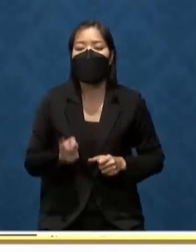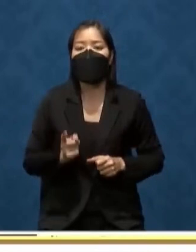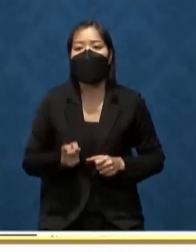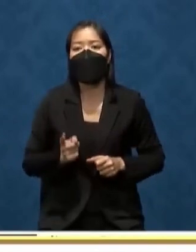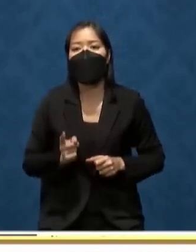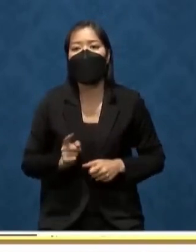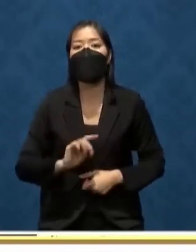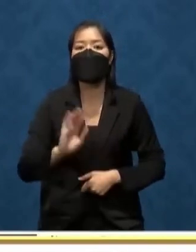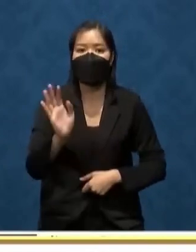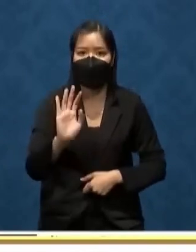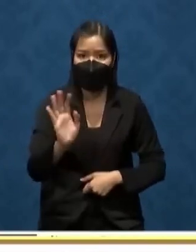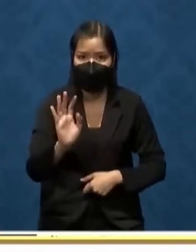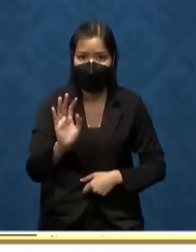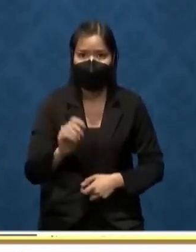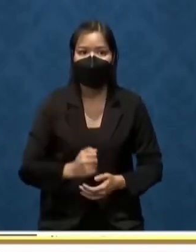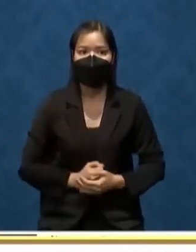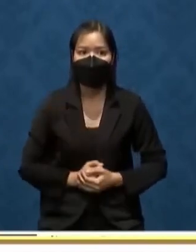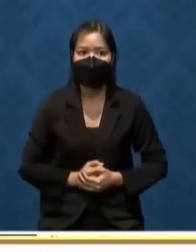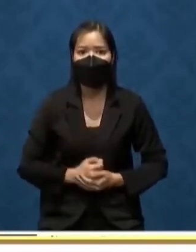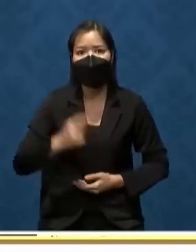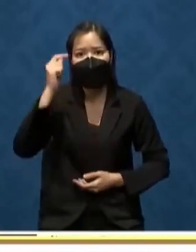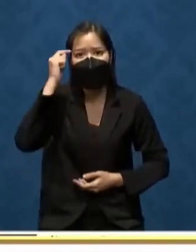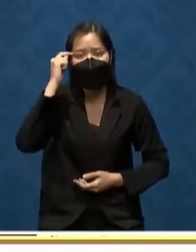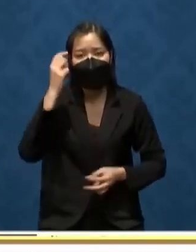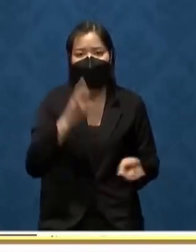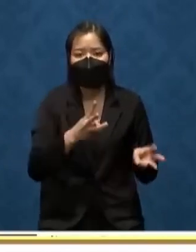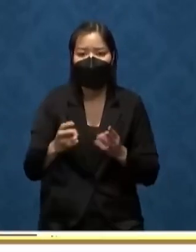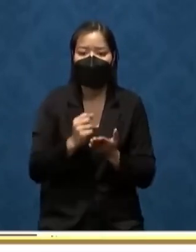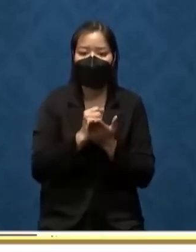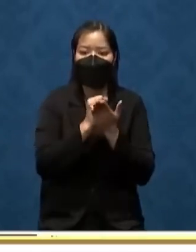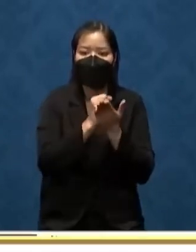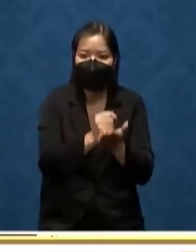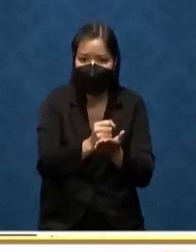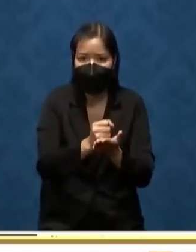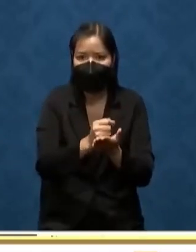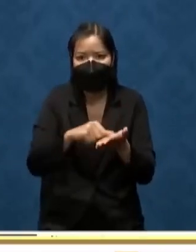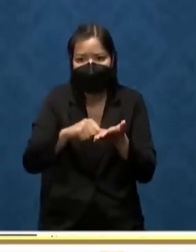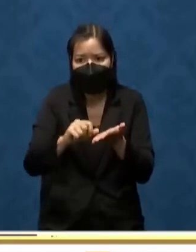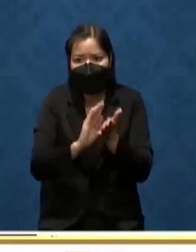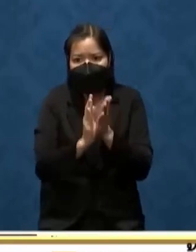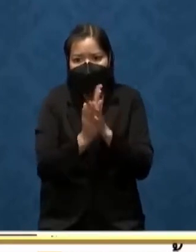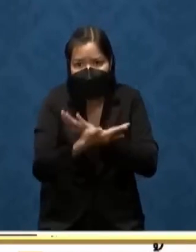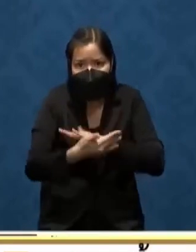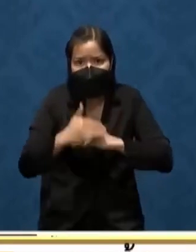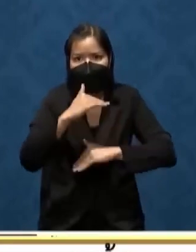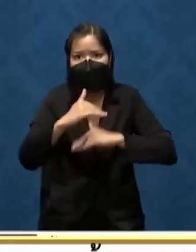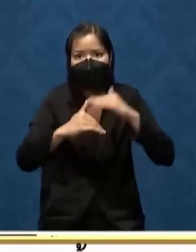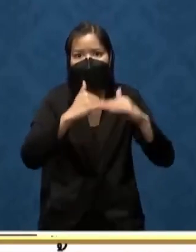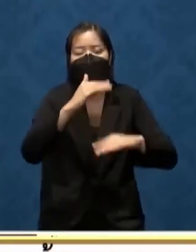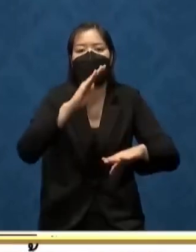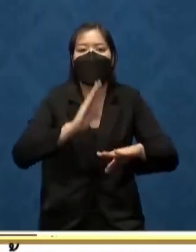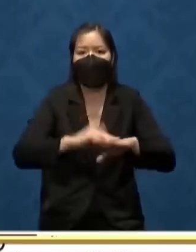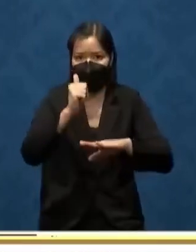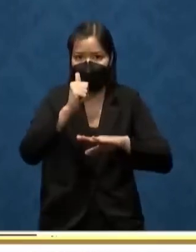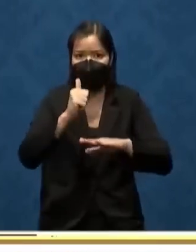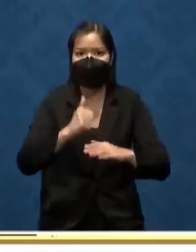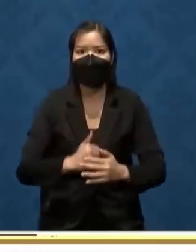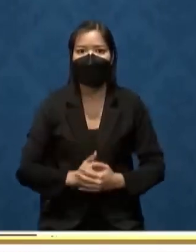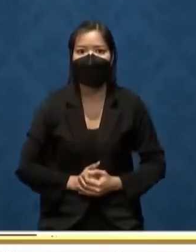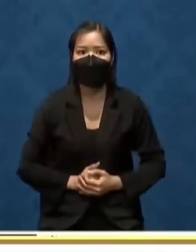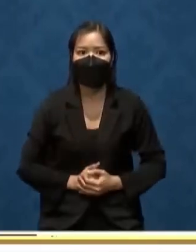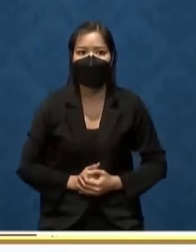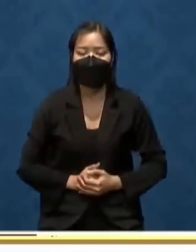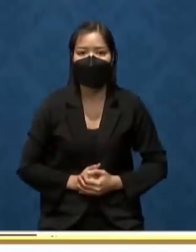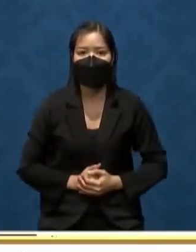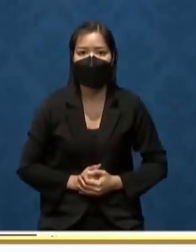ตัดทำอะไรให้ทุกกองทัพนั้นสามารถจะมประสิทธิภาพโดยเฉพออยยงให้สอตค้องกับส tąรถการณทเปลยนแปลงไปและสาม